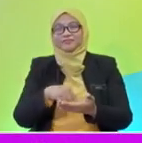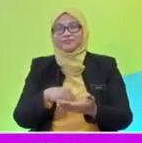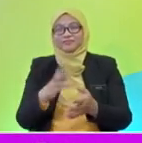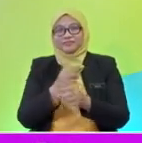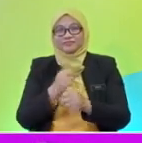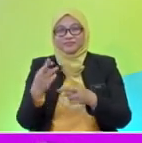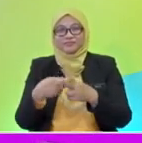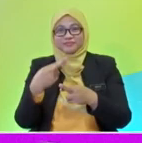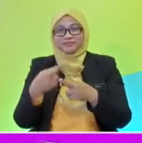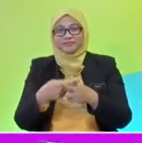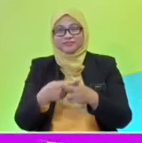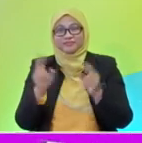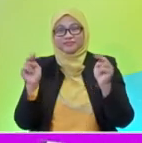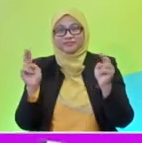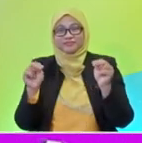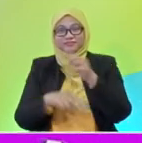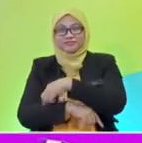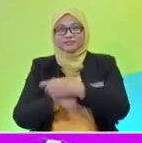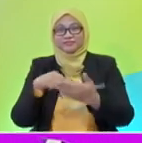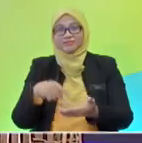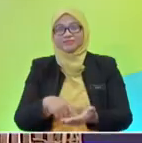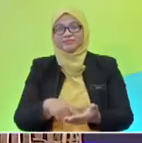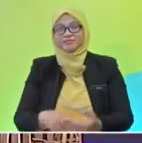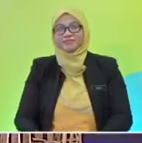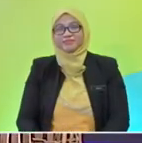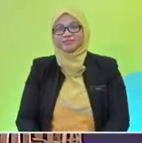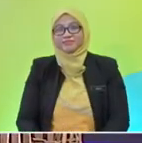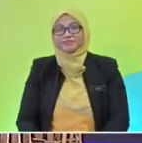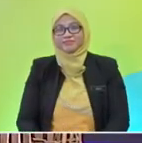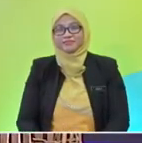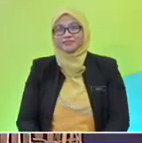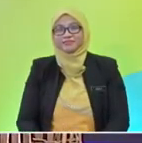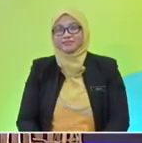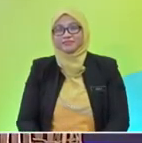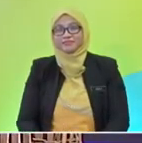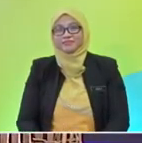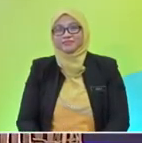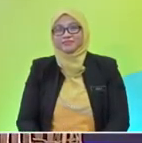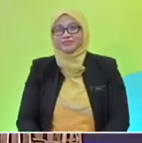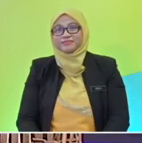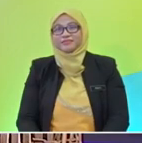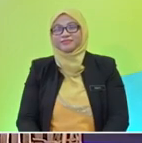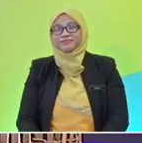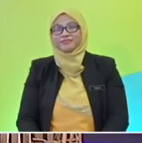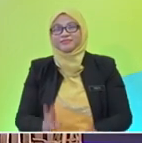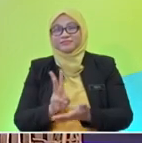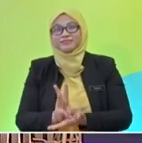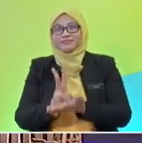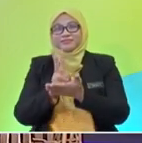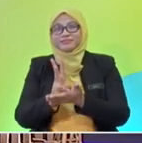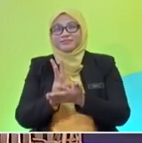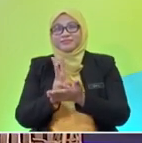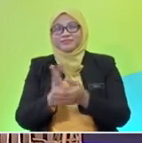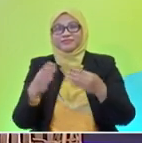mengenai topik warisan kita hari ini? Boleh, tentu sekali. Baiklah, apa yang telah kita pelajari hari ini berkaitan dengan warisan bahasa. Kita